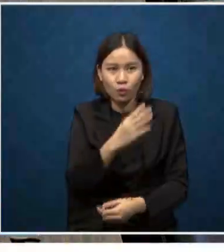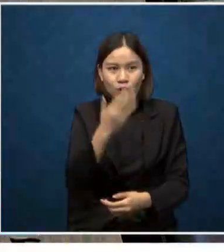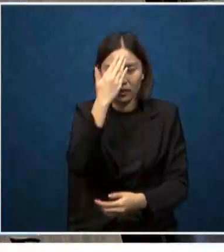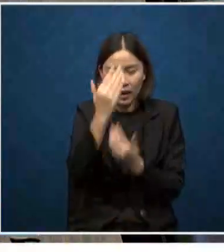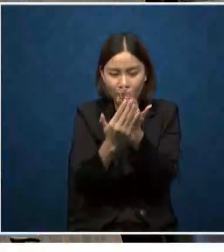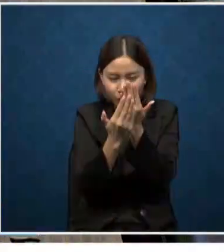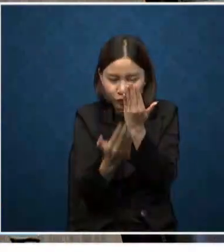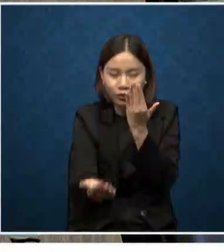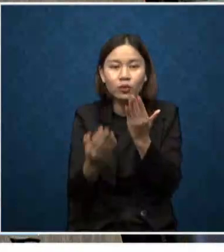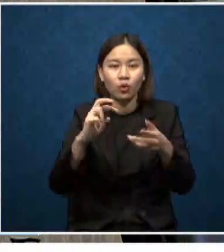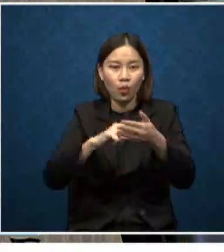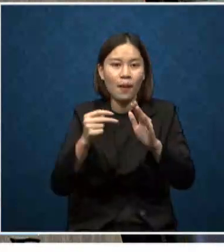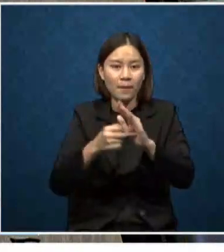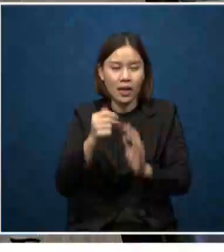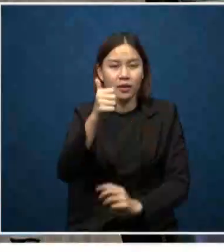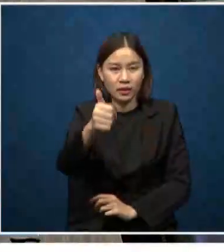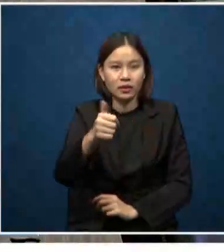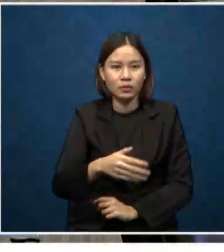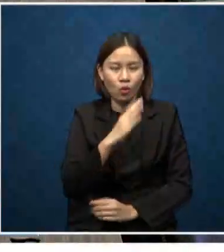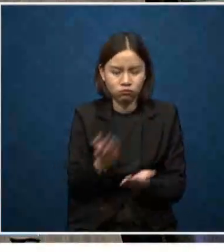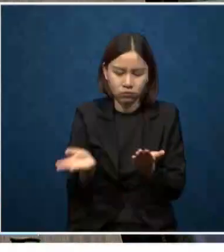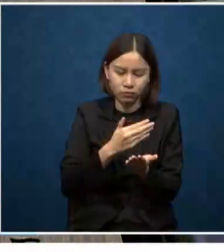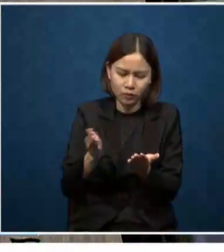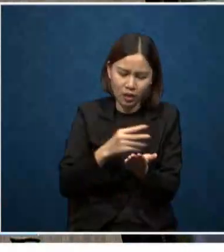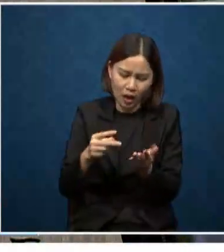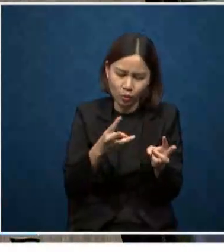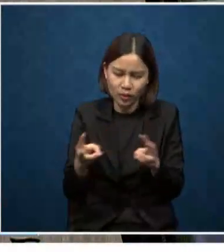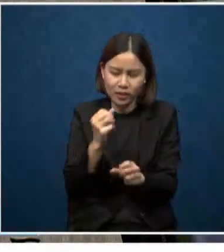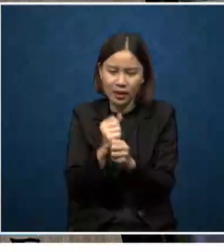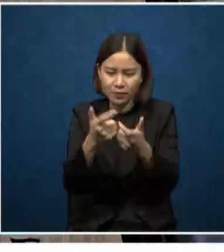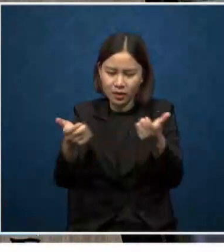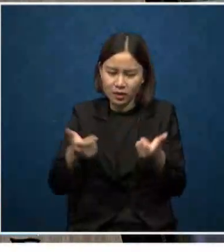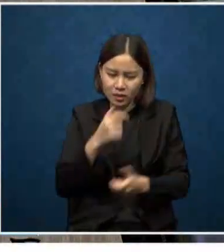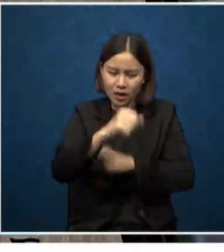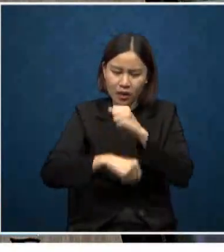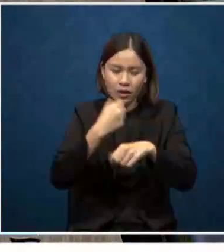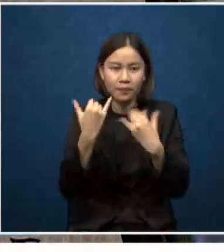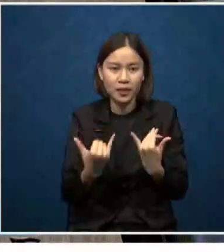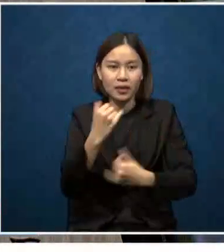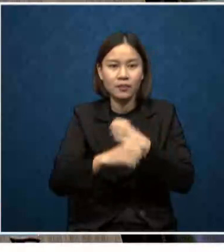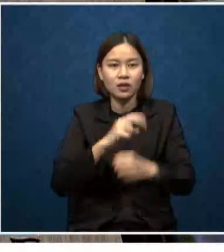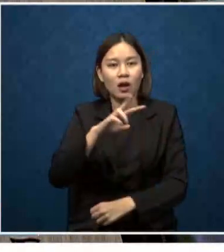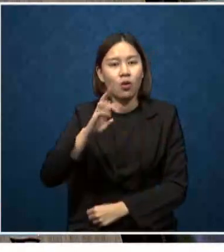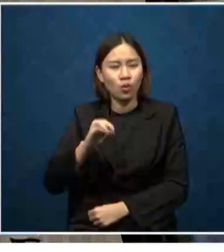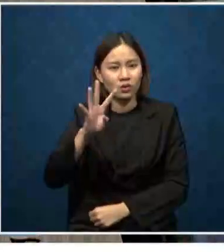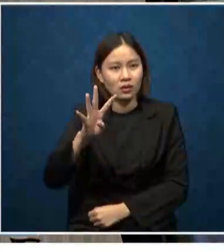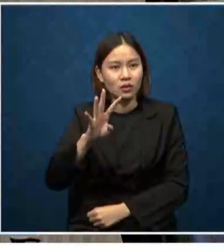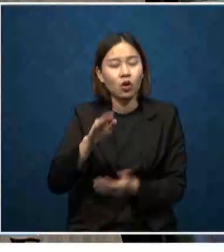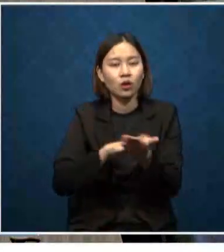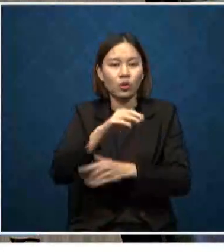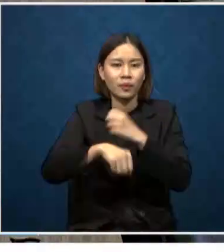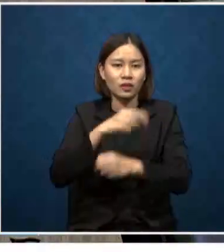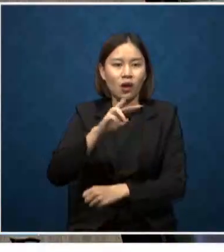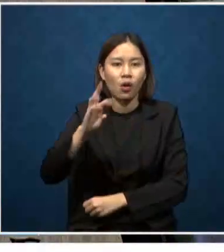หมายผมอ่านดูผ่านๆแล้วเนี่ยต้องบอกว่าวิธีการทำเอกสารของท่านในปีนี้เนี่ยปี64เนี่ยขออภัยปี 65